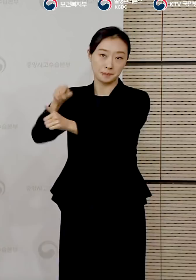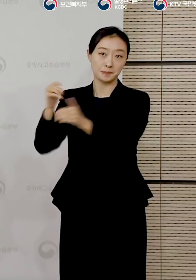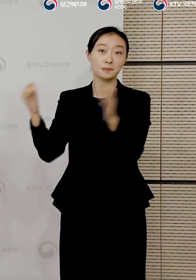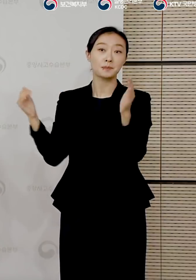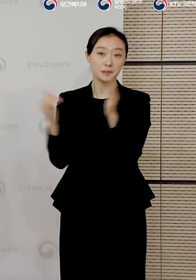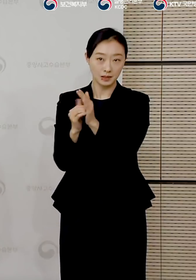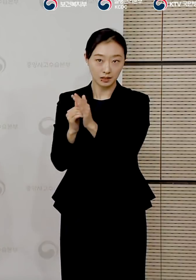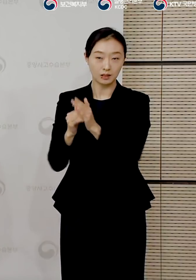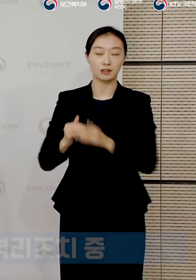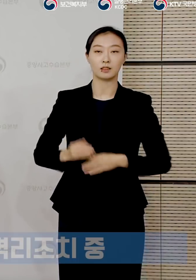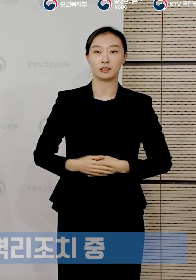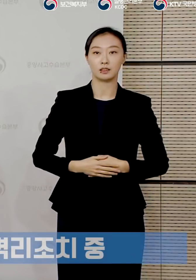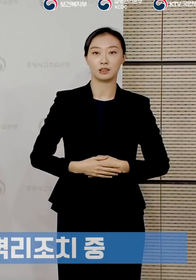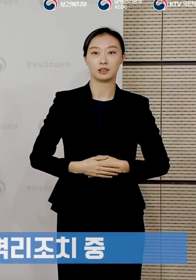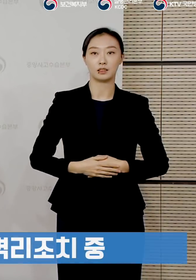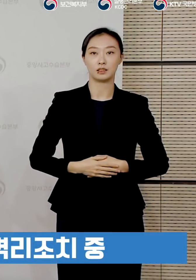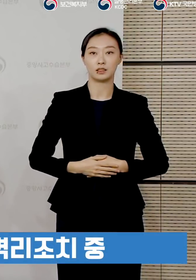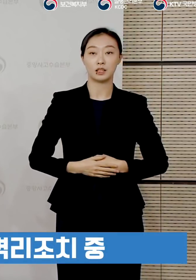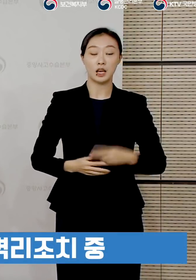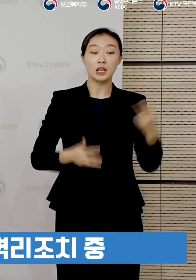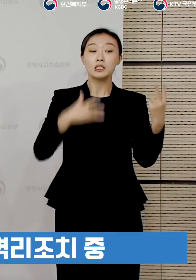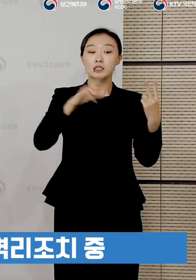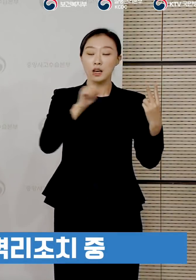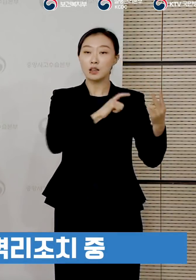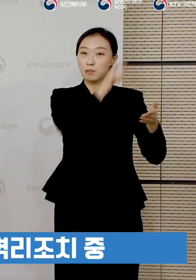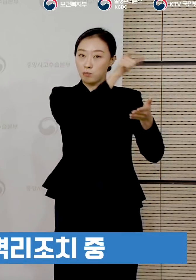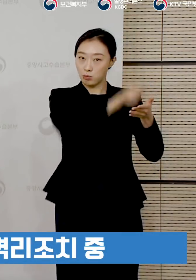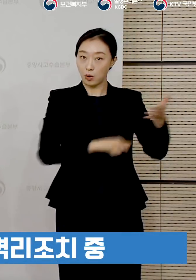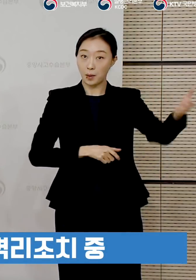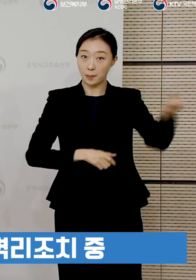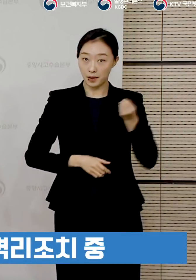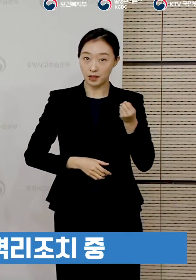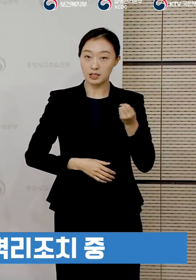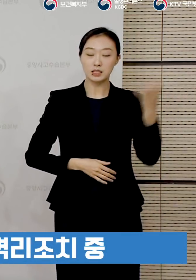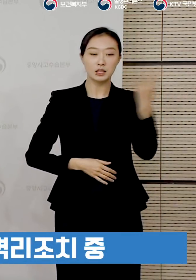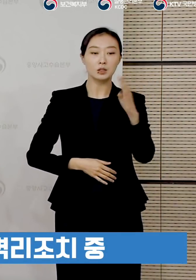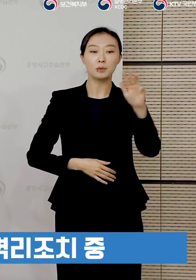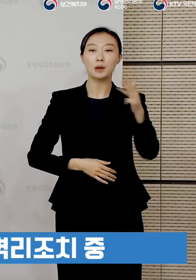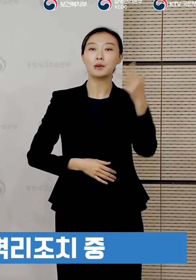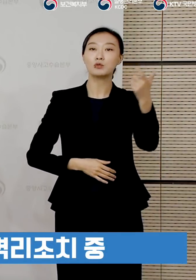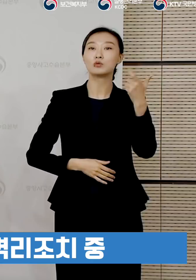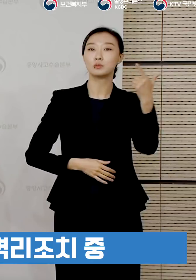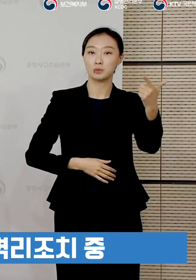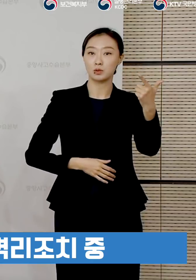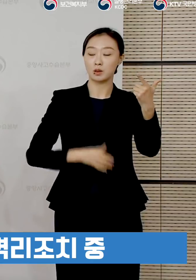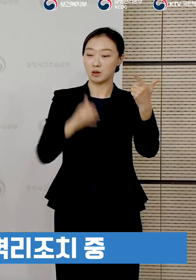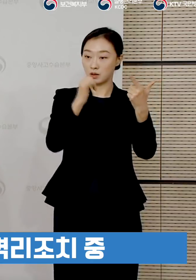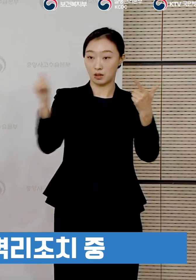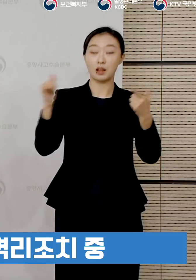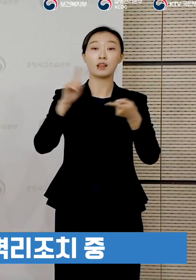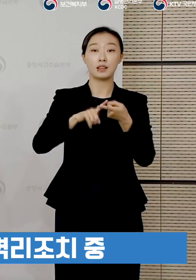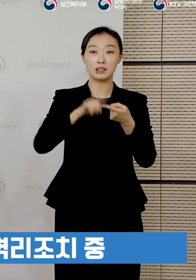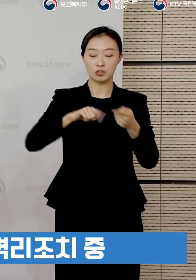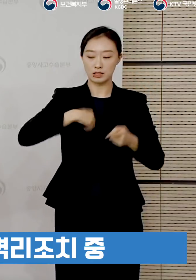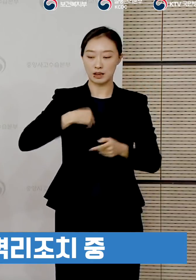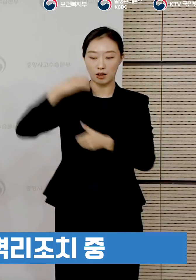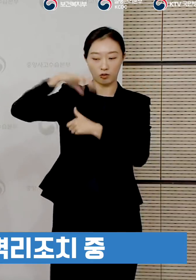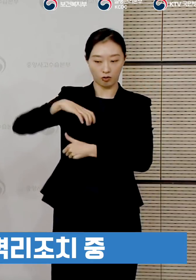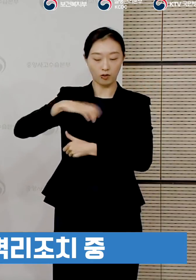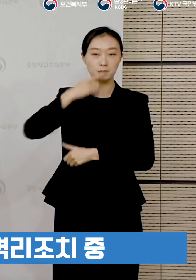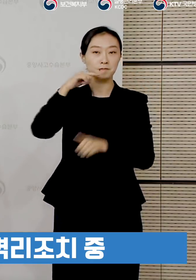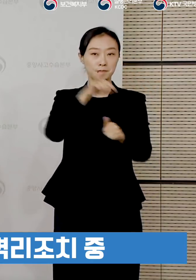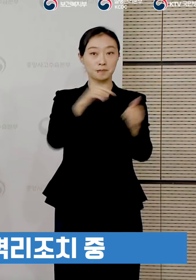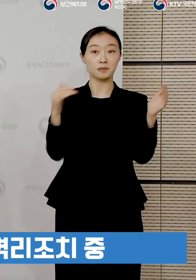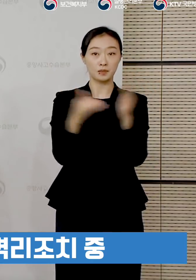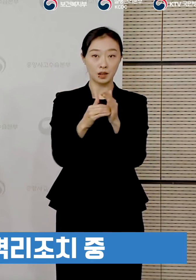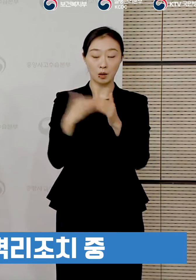있는 중입니다. 2차로 명단을 확보한 4,860명에 대해서도 자가격리 조치를 실시하고